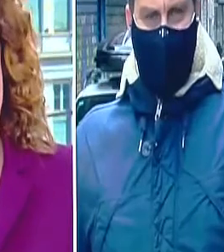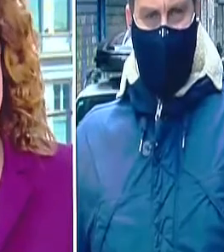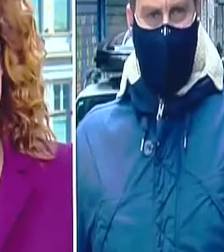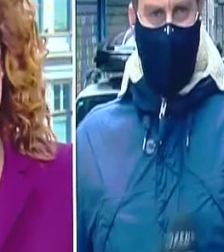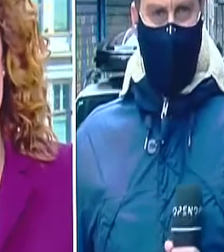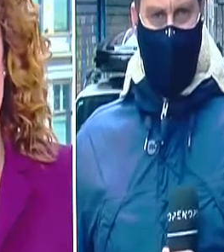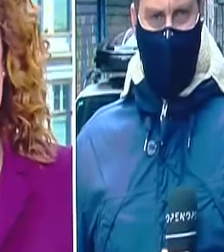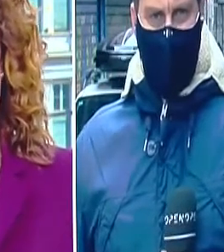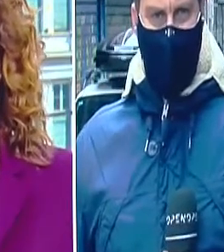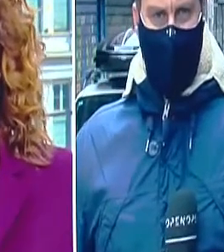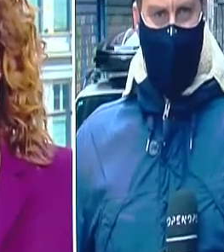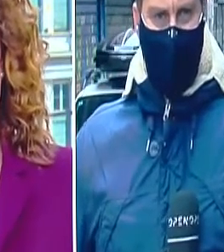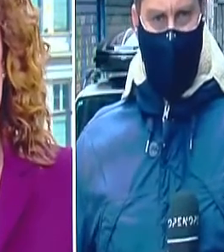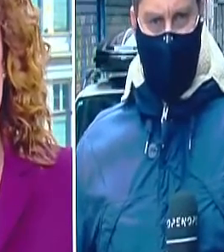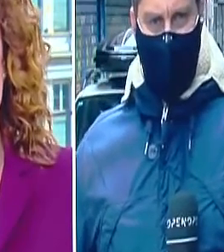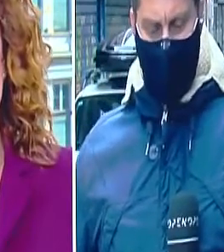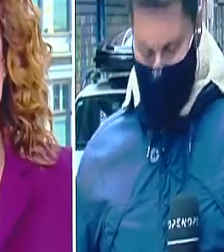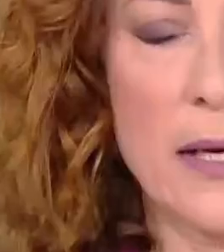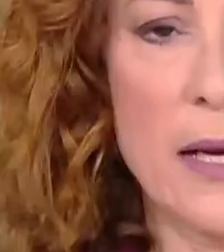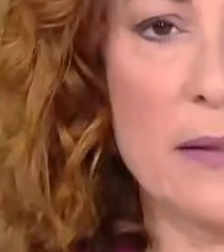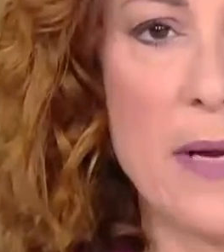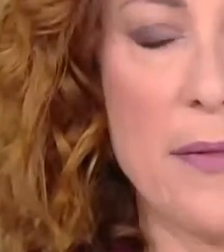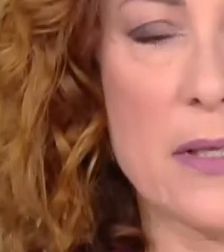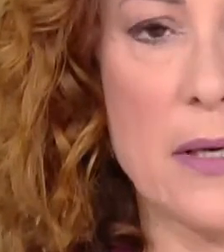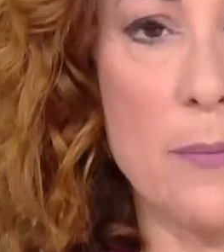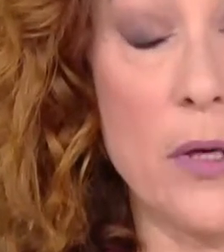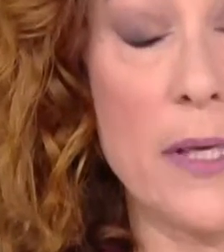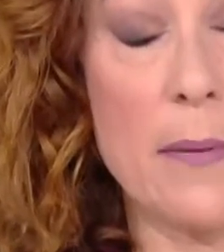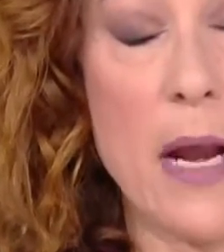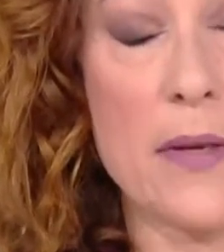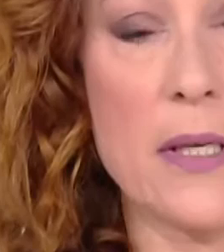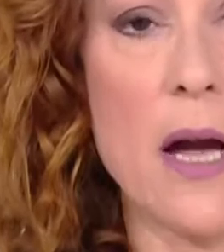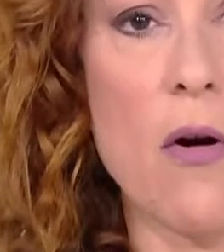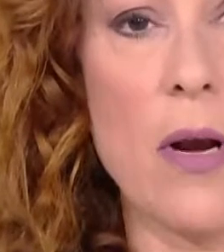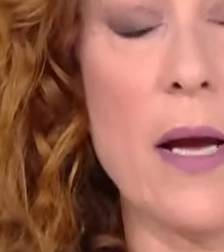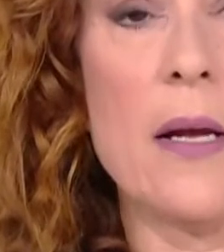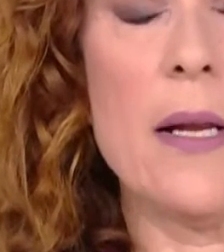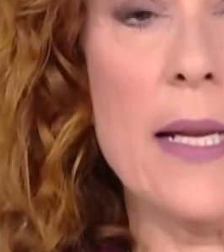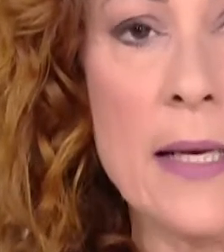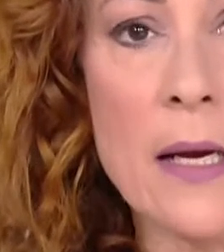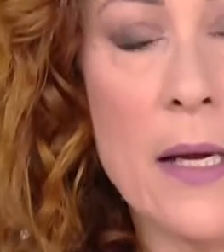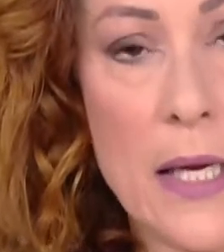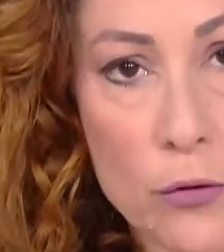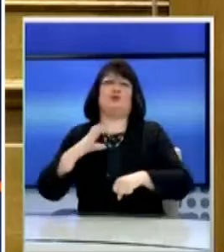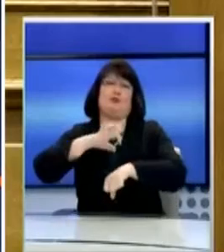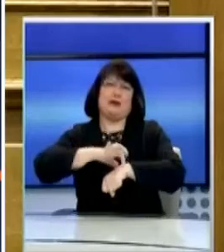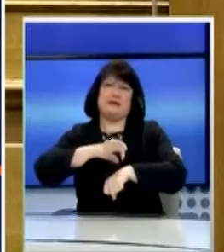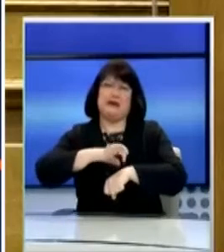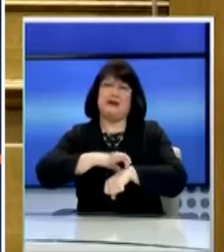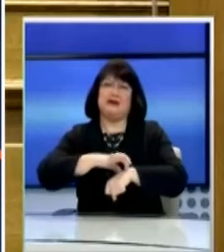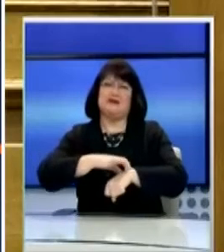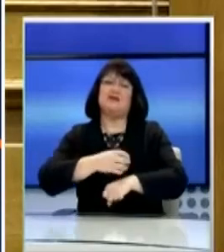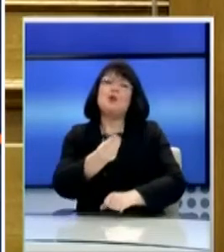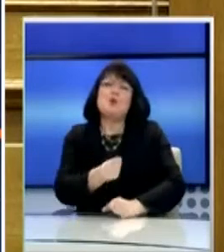εμβολιασμούς, για τον αριθμό των νεκρών και για την οικονομία. Για όλα. Σκληρή αντιπαράθεση, πολιτική αντιπαράθεση για όλα, Λίνα. Για αυτό που